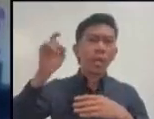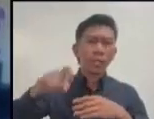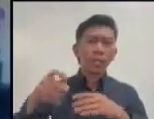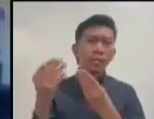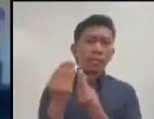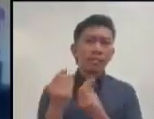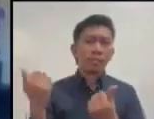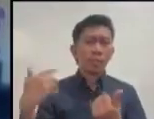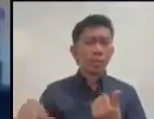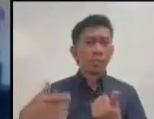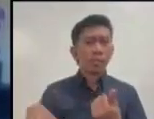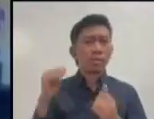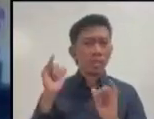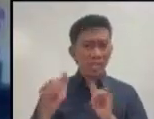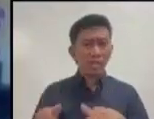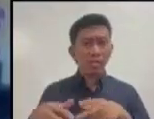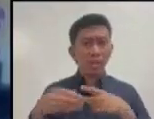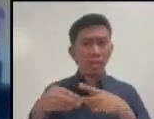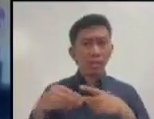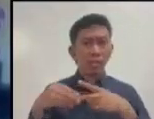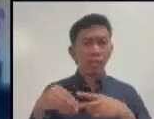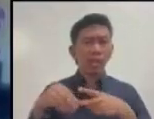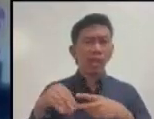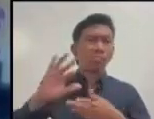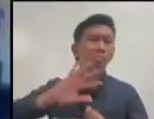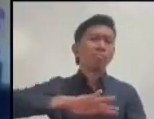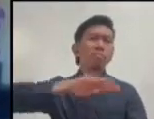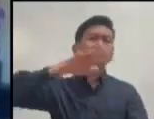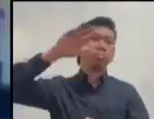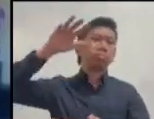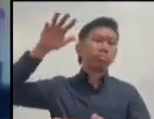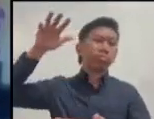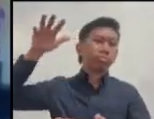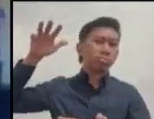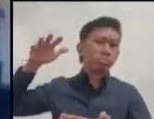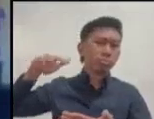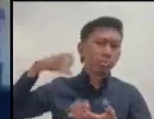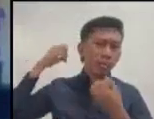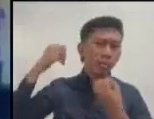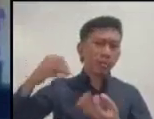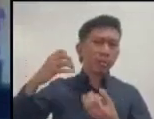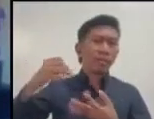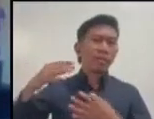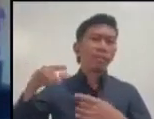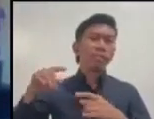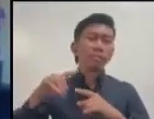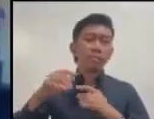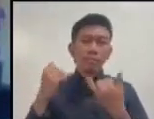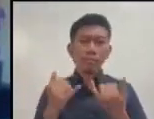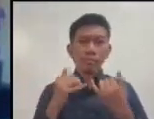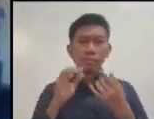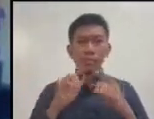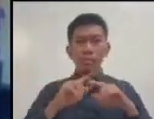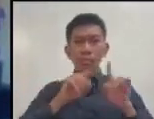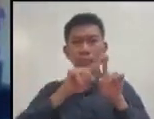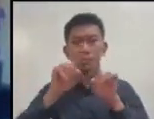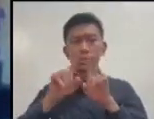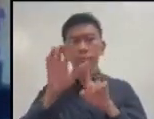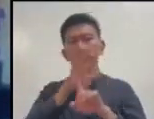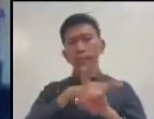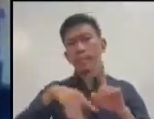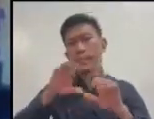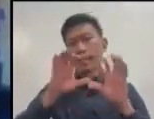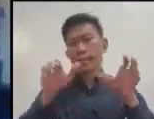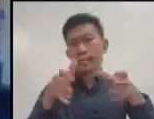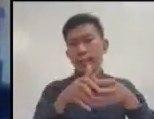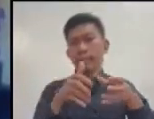rin nitong basura. Kung kaya ang ban toxics, kabilang iba pang mga environmental groups ay nakibahagi